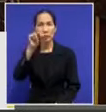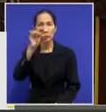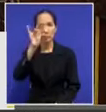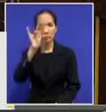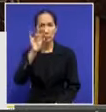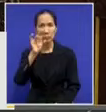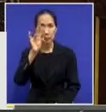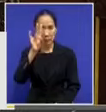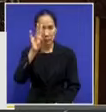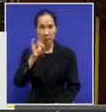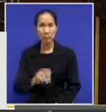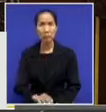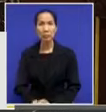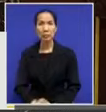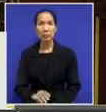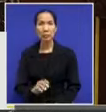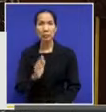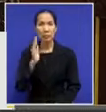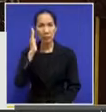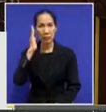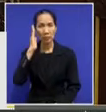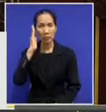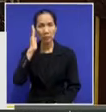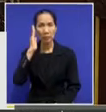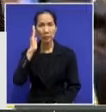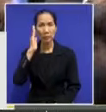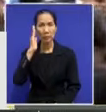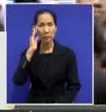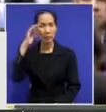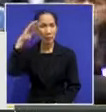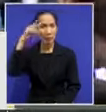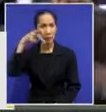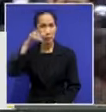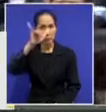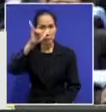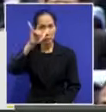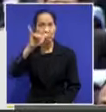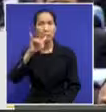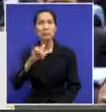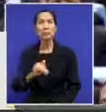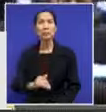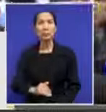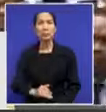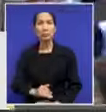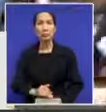137นายชาดาไทยเศรษฐ ์พลเอกประยุทธ์จันทร์โอชาครับ